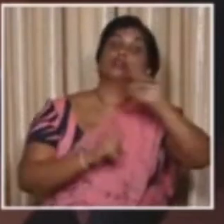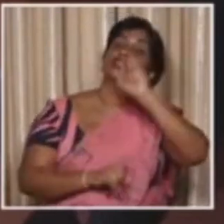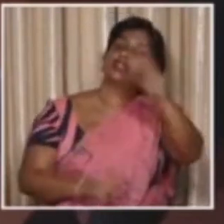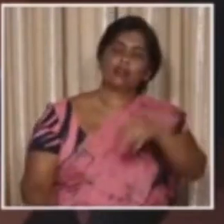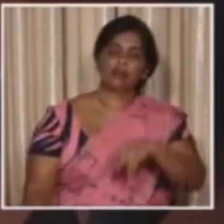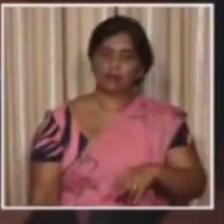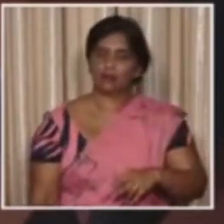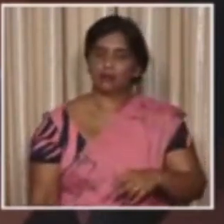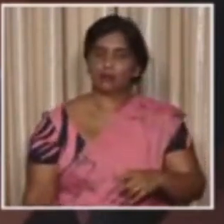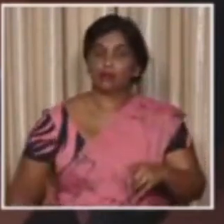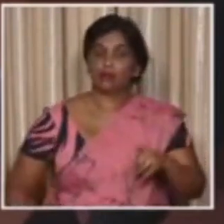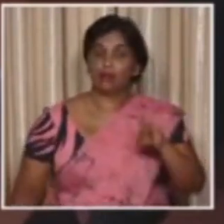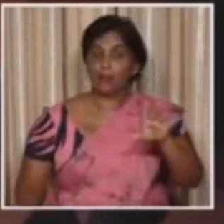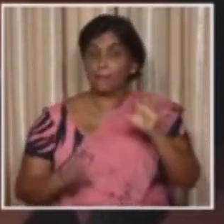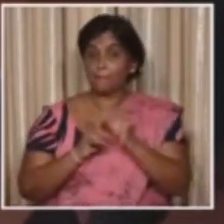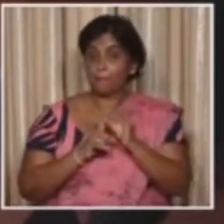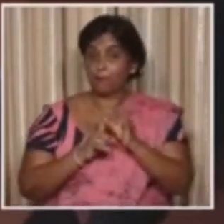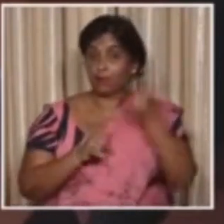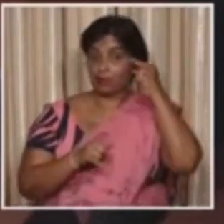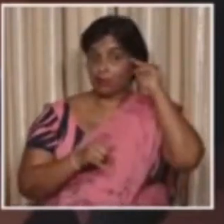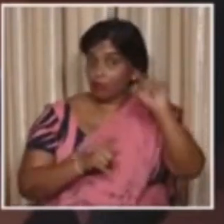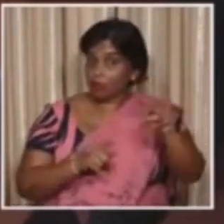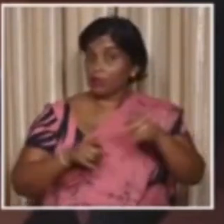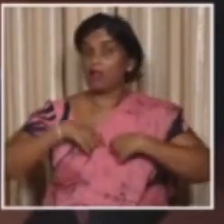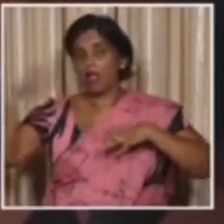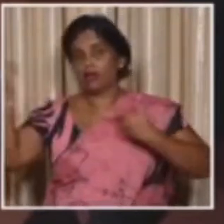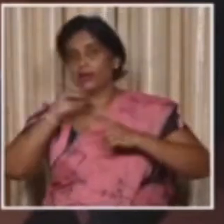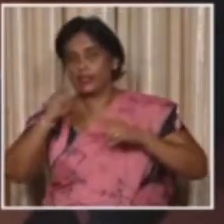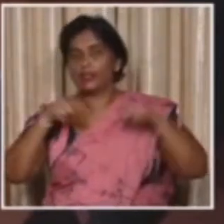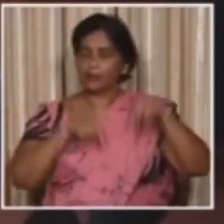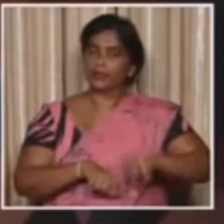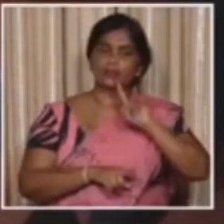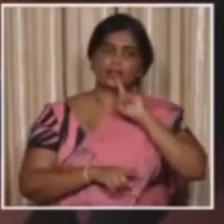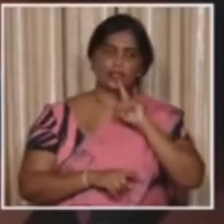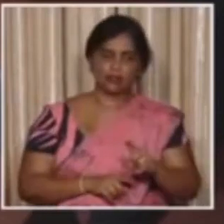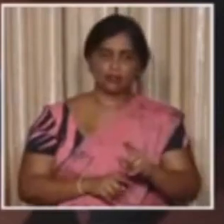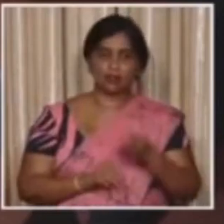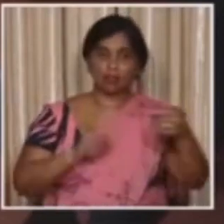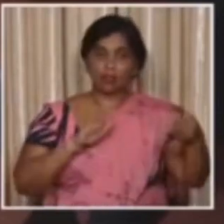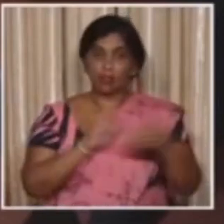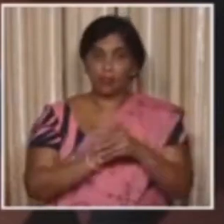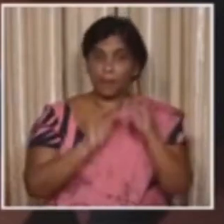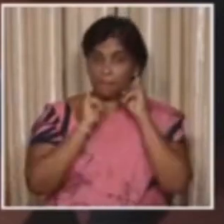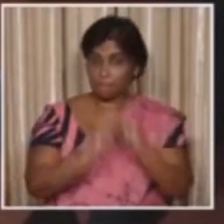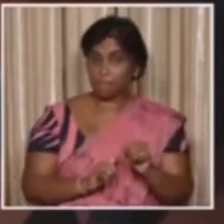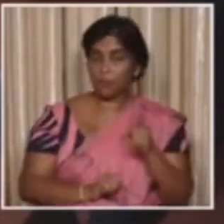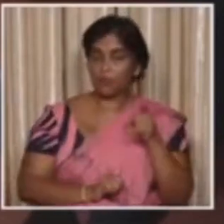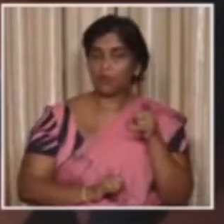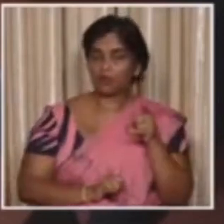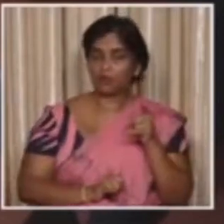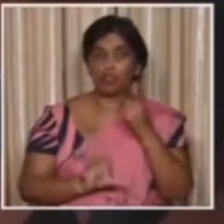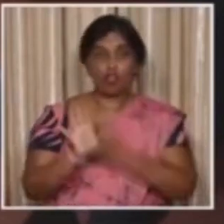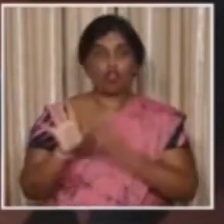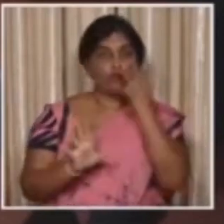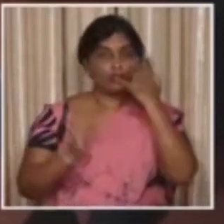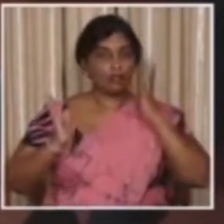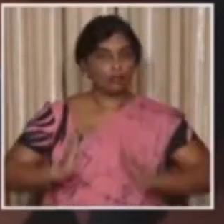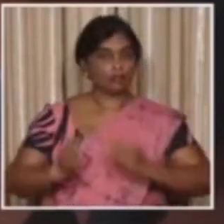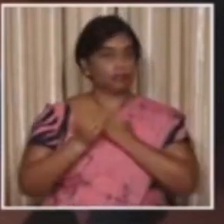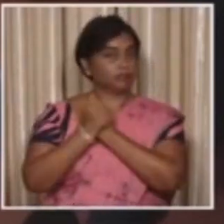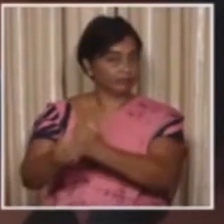ගිහිල්ලා. හැබැයි ප්‍රසන්නෙන් කතාව මම එළියත් කියනවා මෙතනත් කියනවා. කප්පම් ගැනීම වරදට අවුරුදු 4ක් ඇඟපැදු